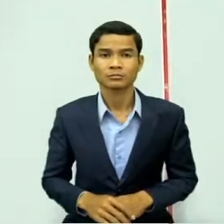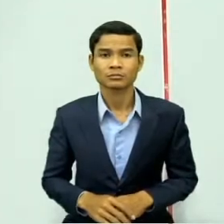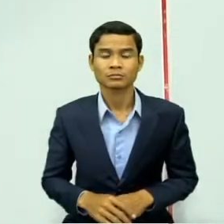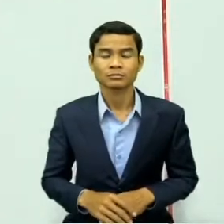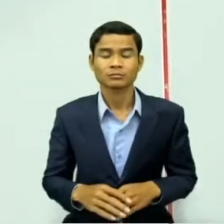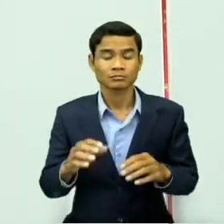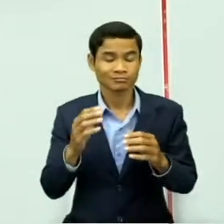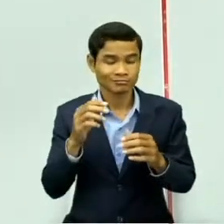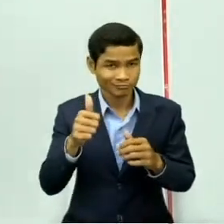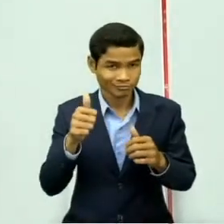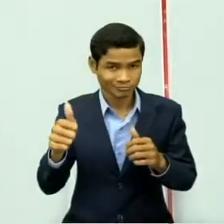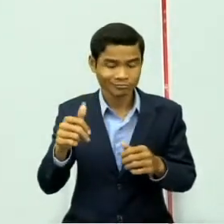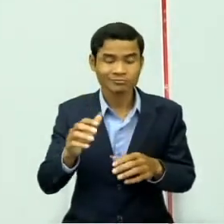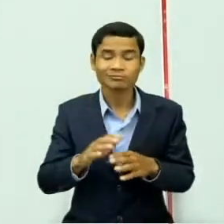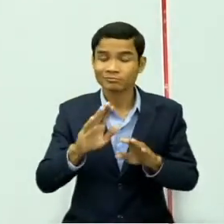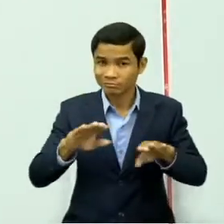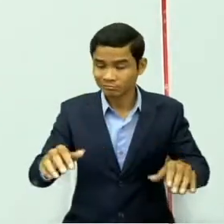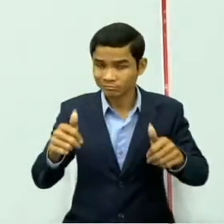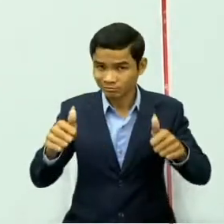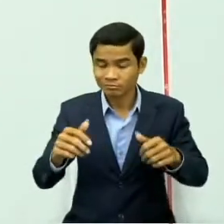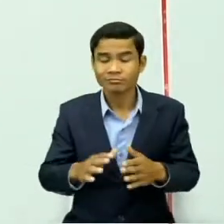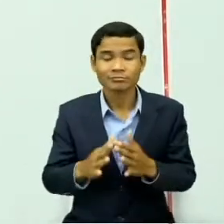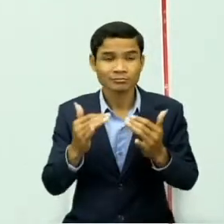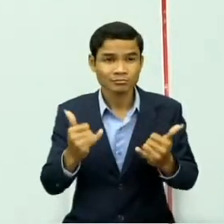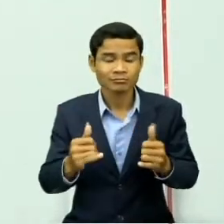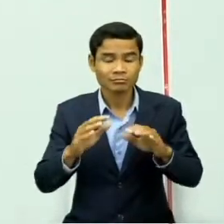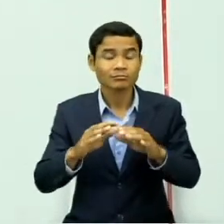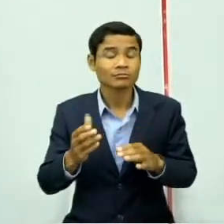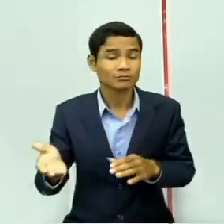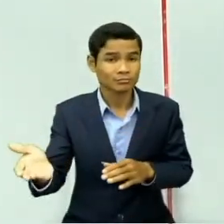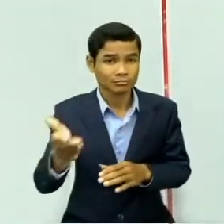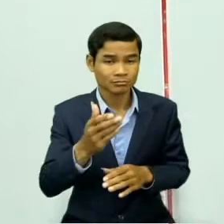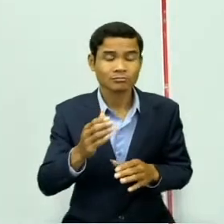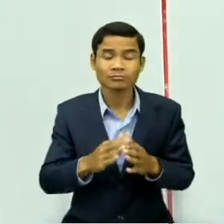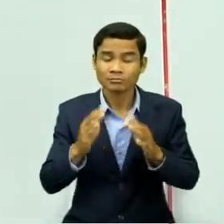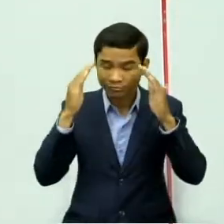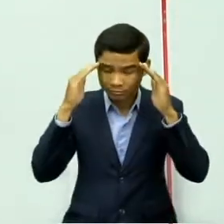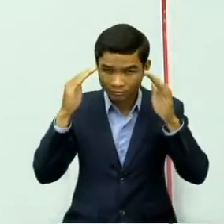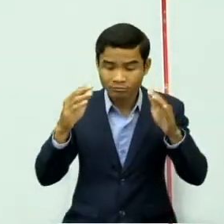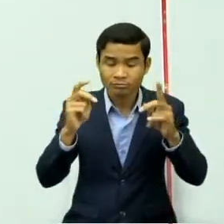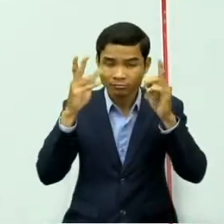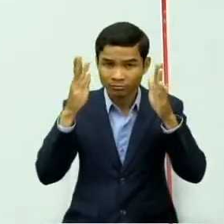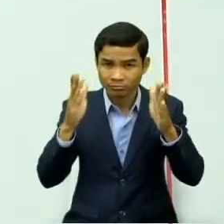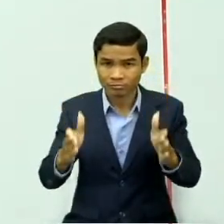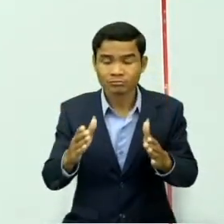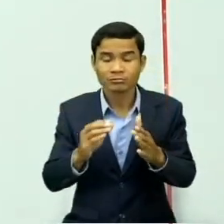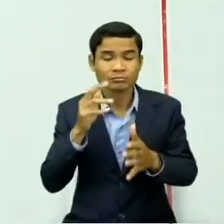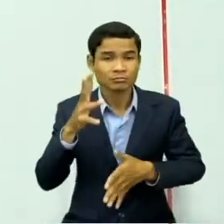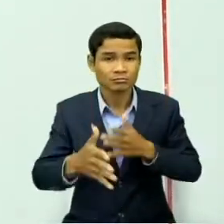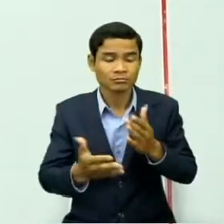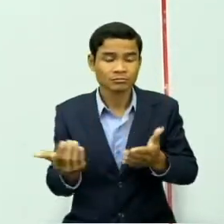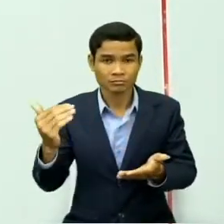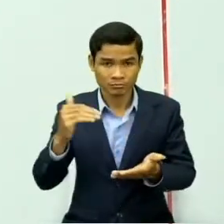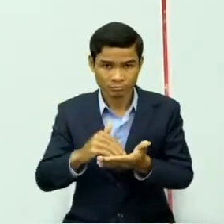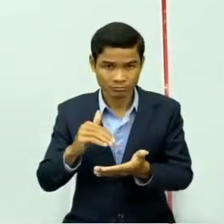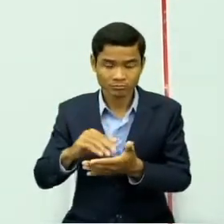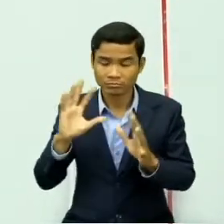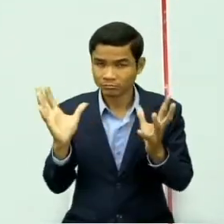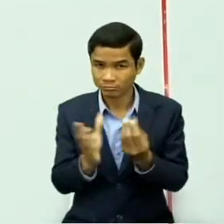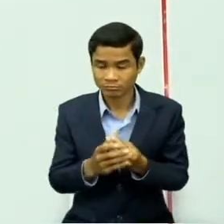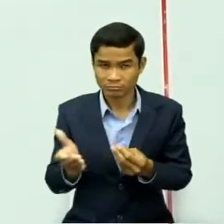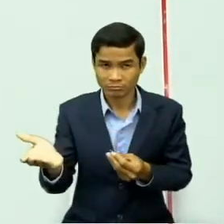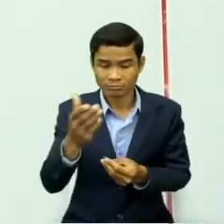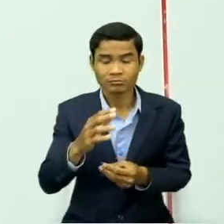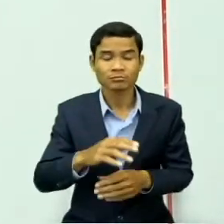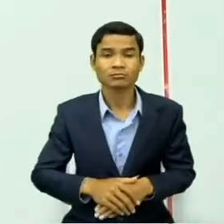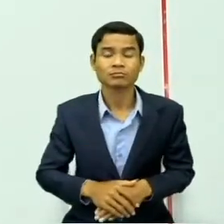chào bukai mình tên con gặp bạn này kêu ai là con sắp này kêu ăn chào lang vinh đẹp ngon xin